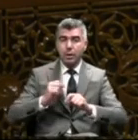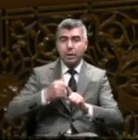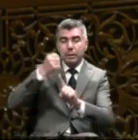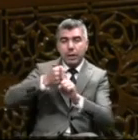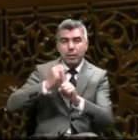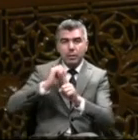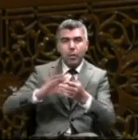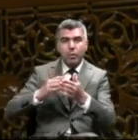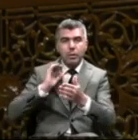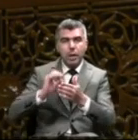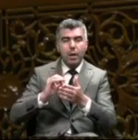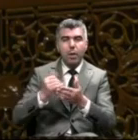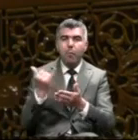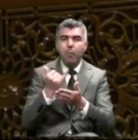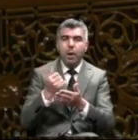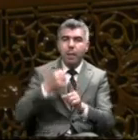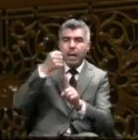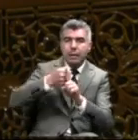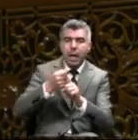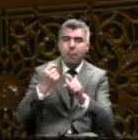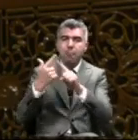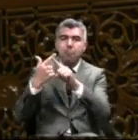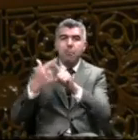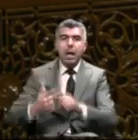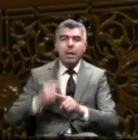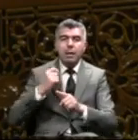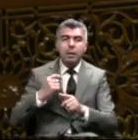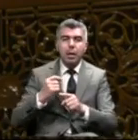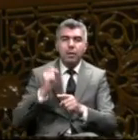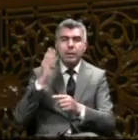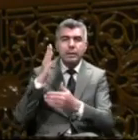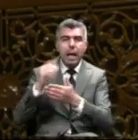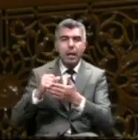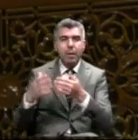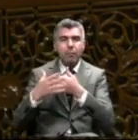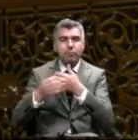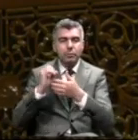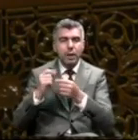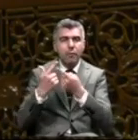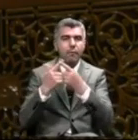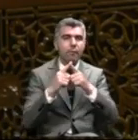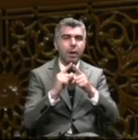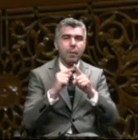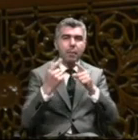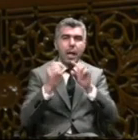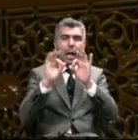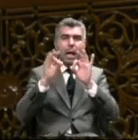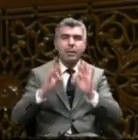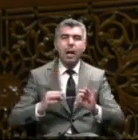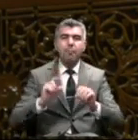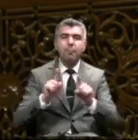الجباره لتنزيل الاصلاحات الماليه والجبائيه الهادفه الى تنويع موارد حسابات الدوله